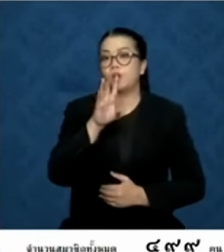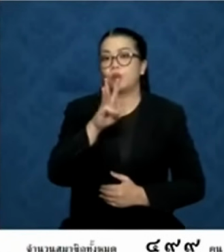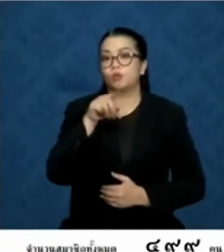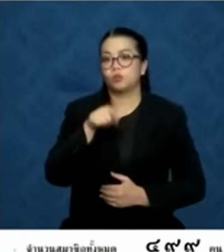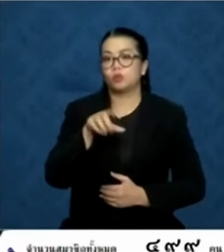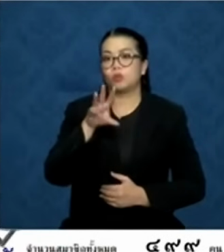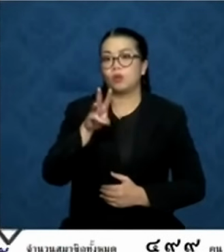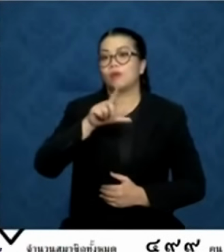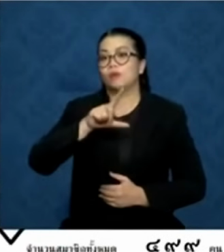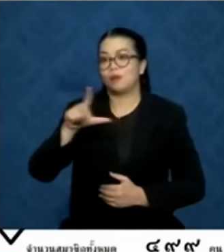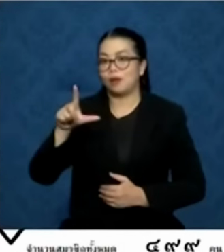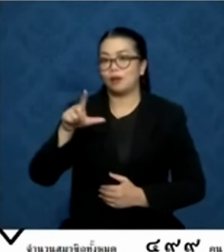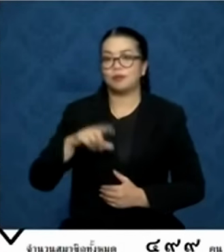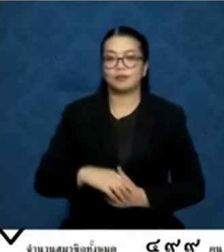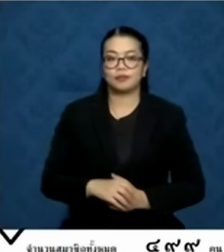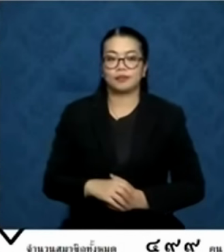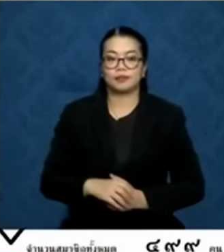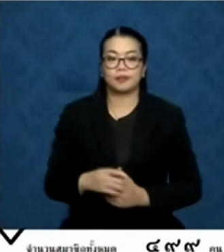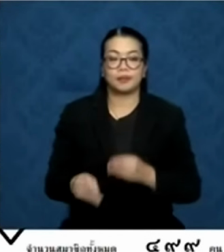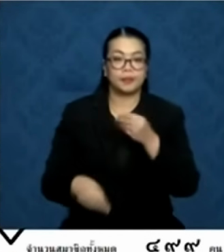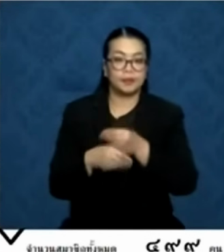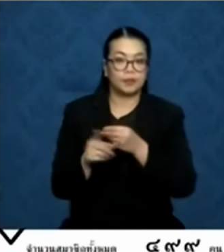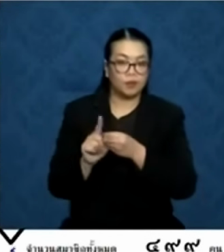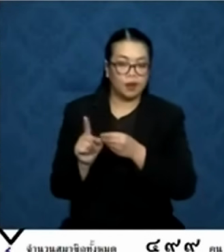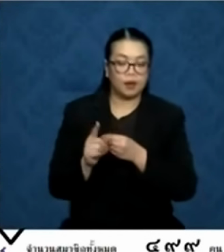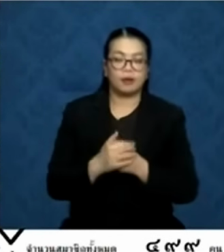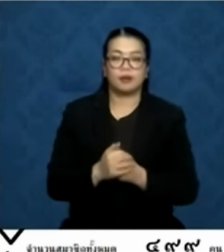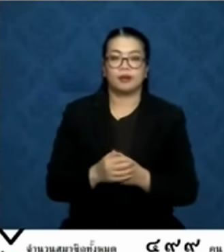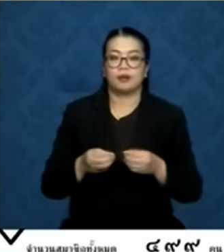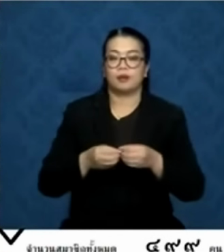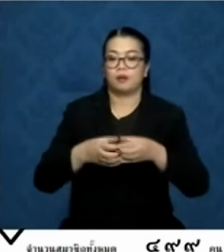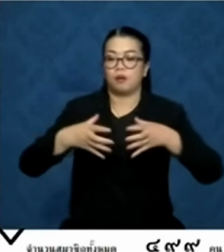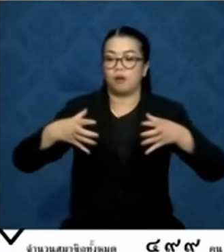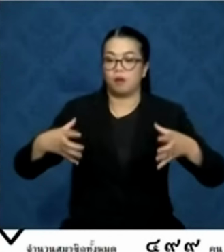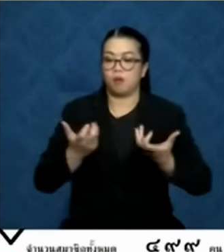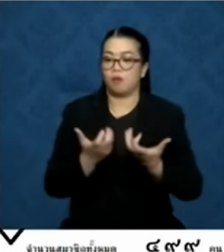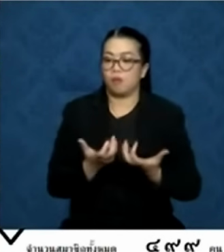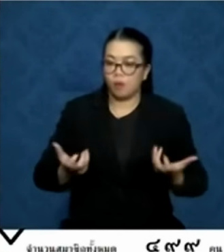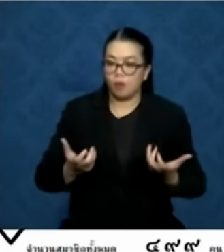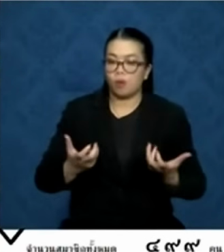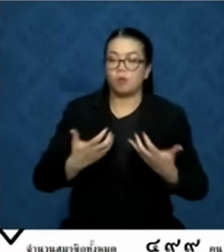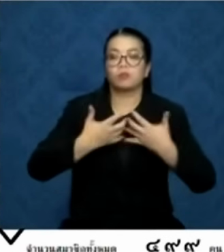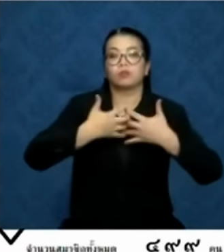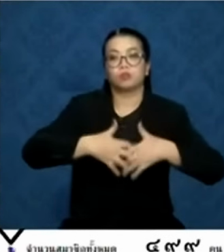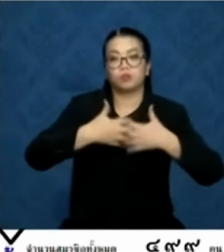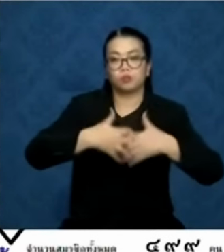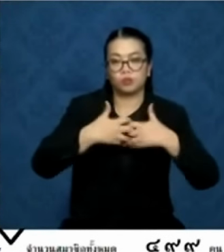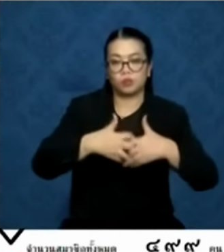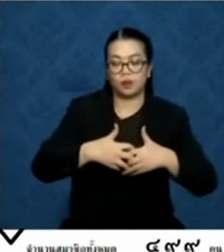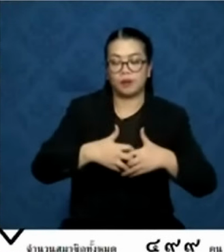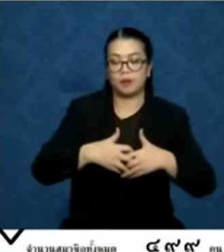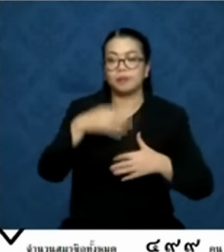3,806.6 ล้านบาทเพิ่มอัตราการขยายตัวของผลิตภัณฑ์มวลรวมในประเทศภาคอุตสาหกรรมร้อยละ